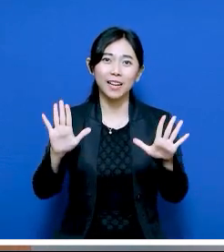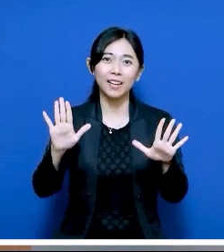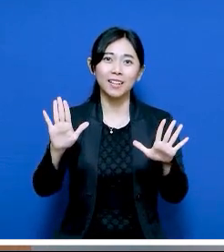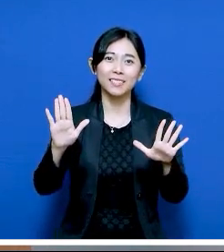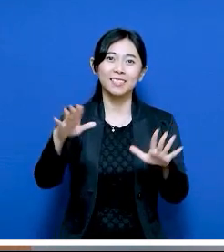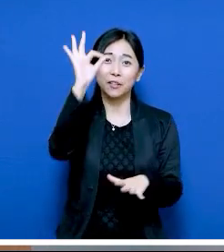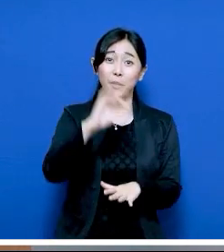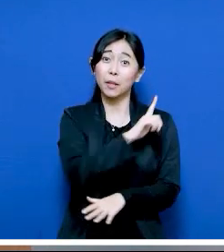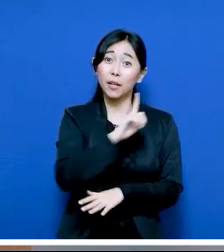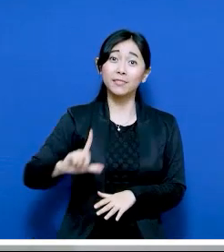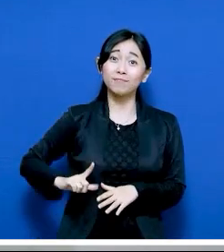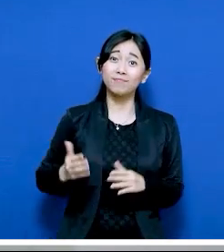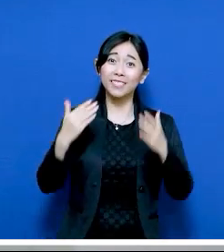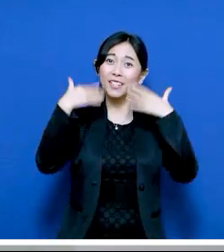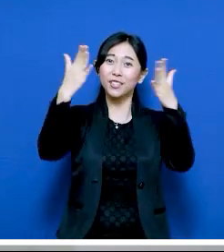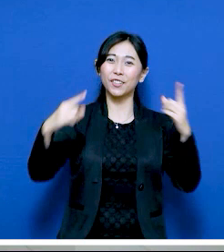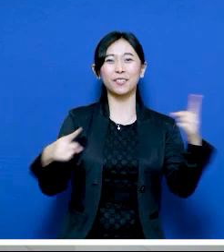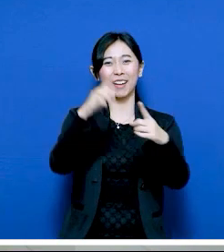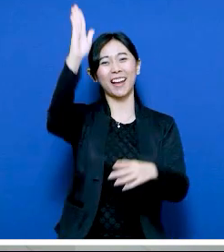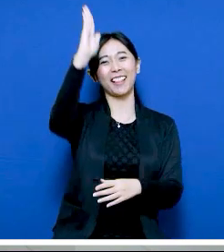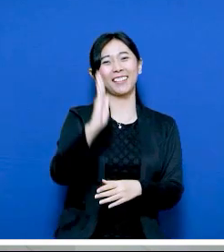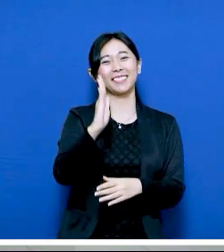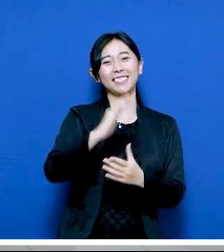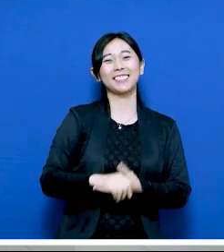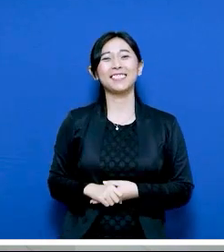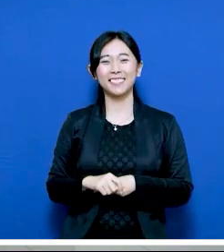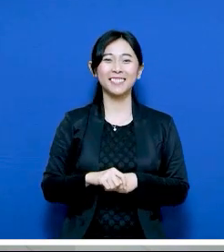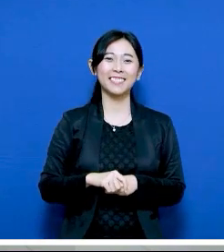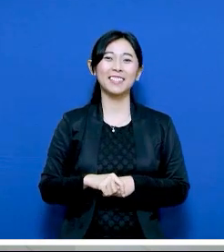Demikianlah sabda Tuhan. Syukur kepada Allah.